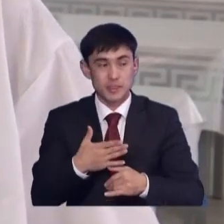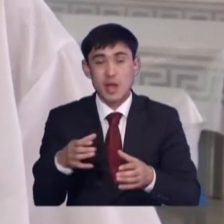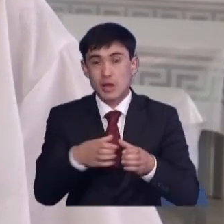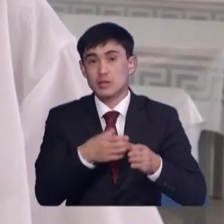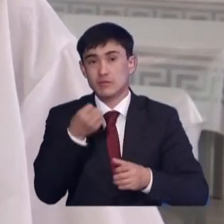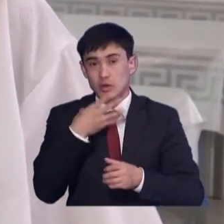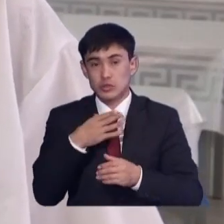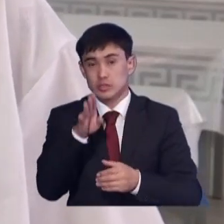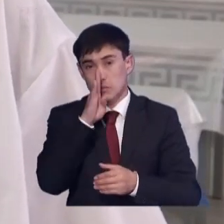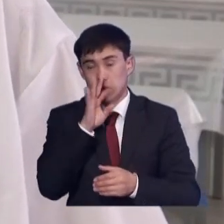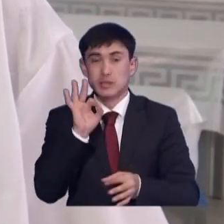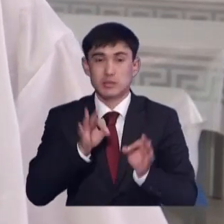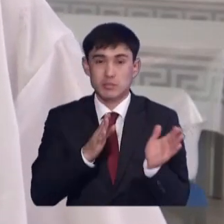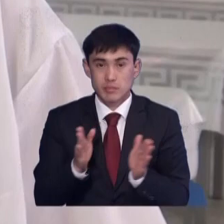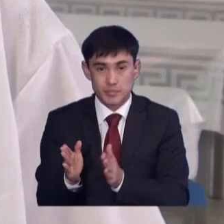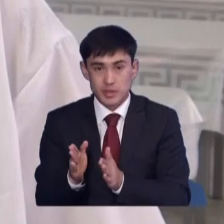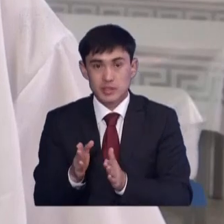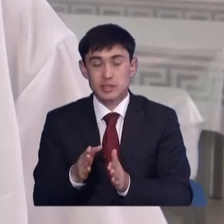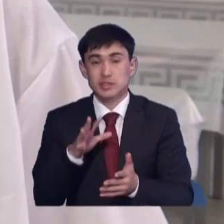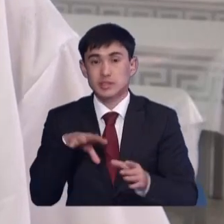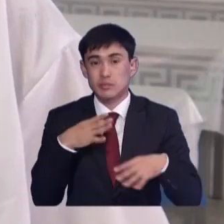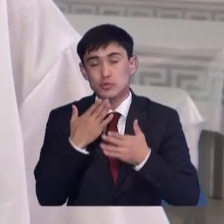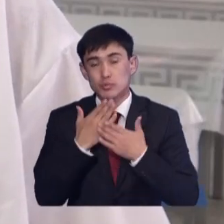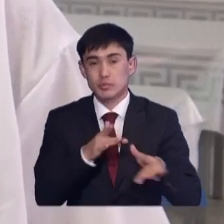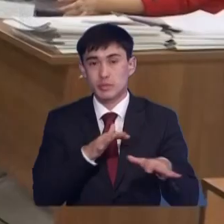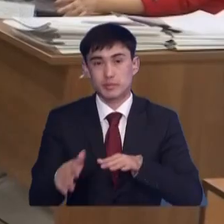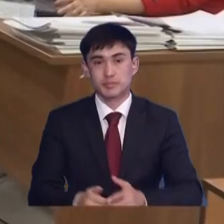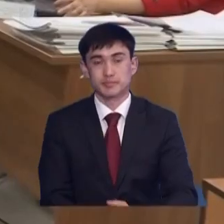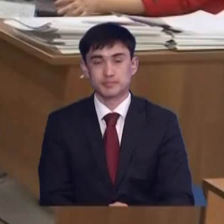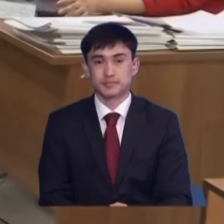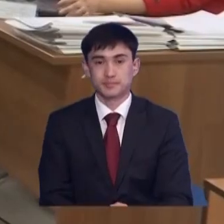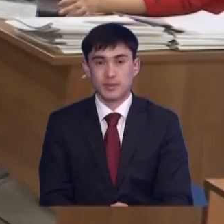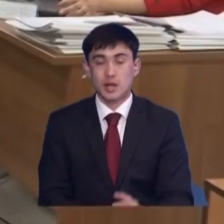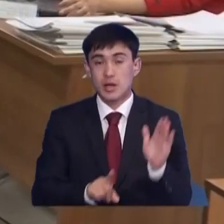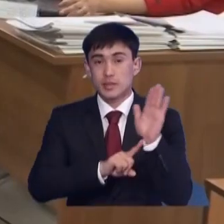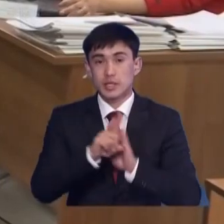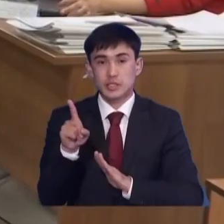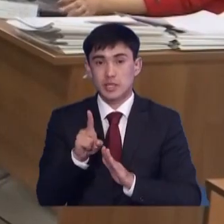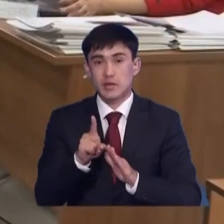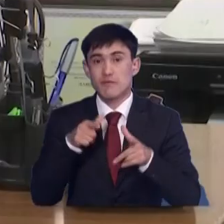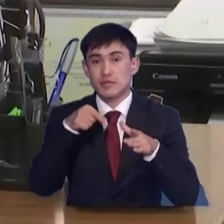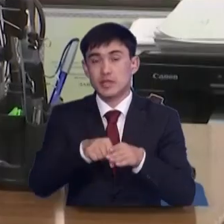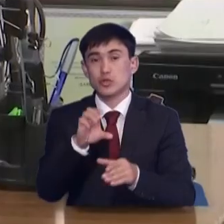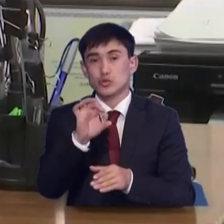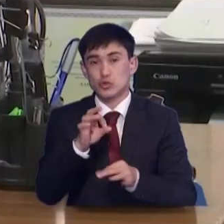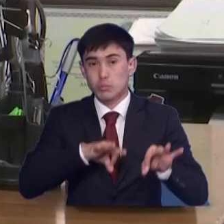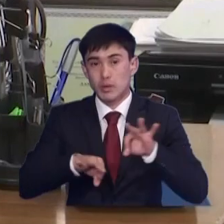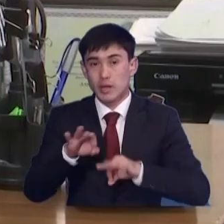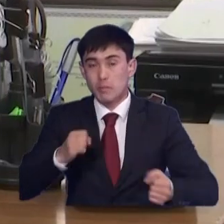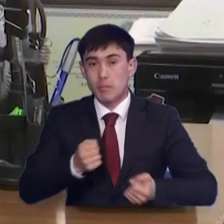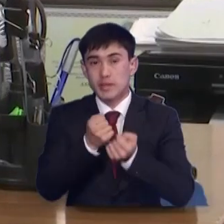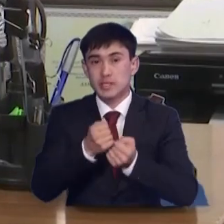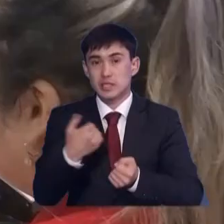Коллектив хороший, зарплата устраивает, занимаюсь любимым делом. В самом начале, на стадии внедрения социального проекта,